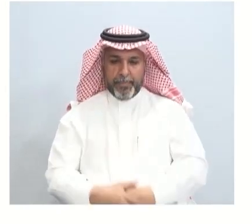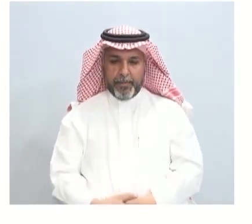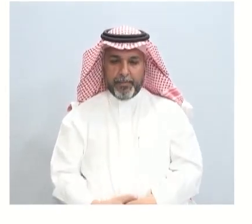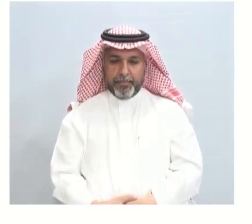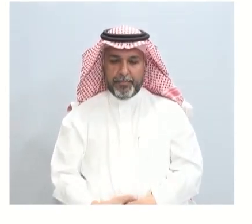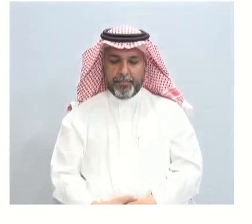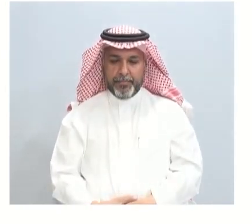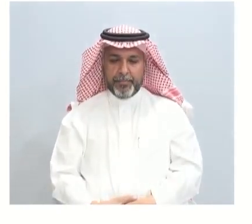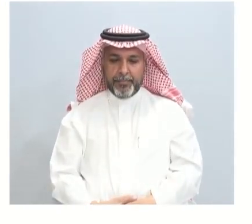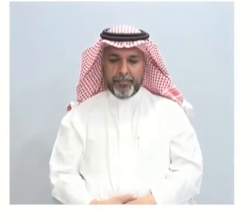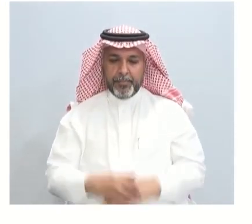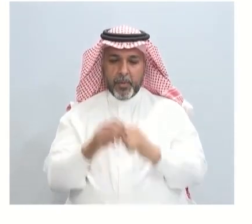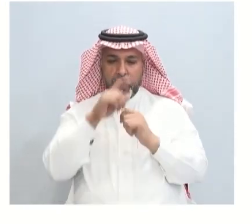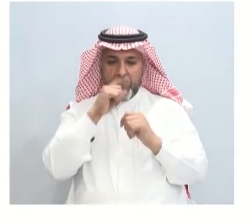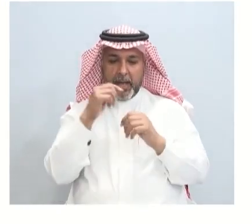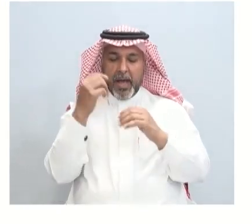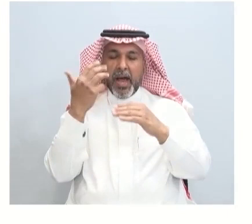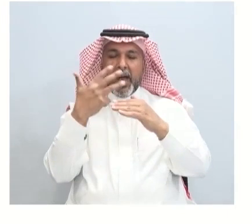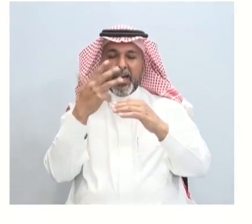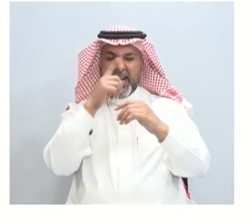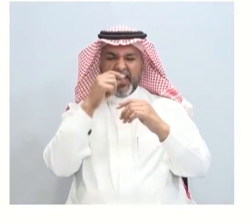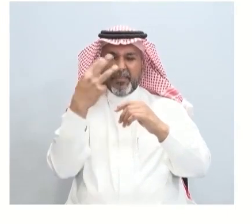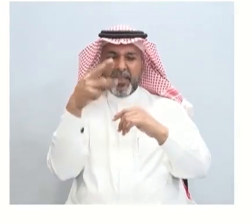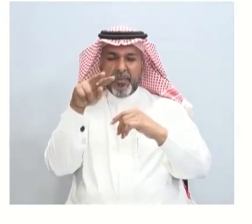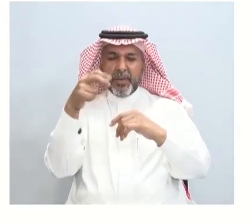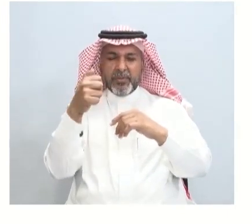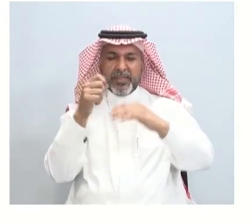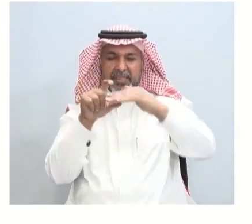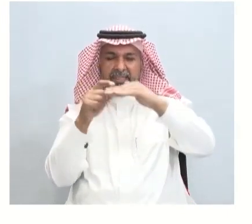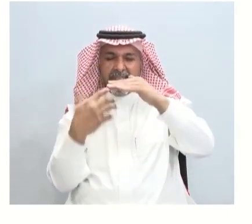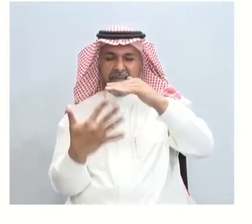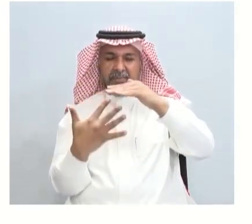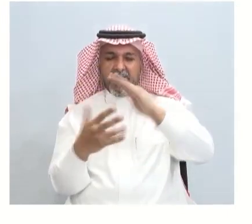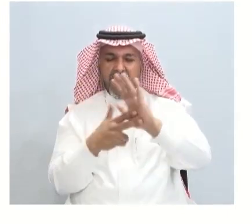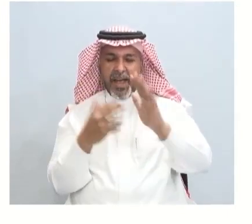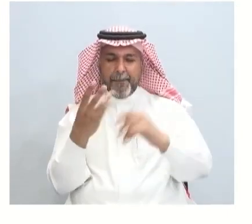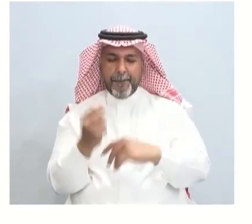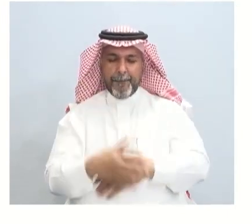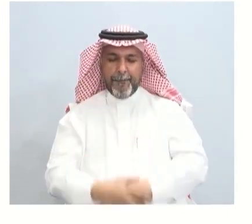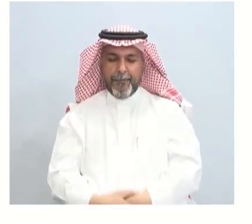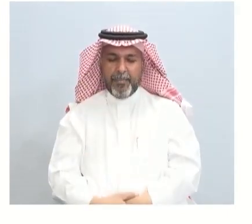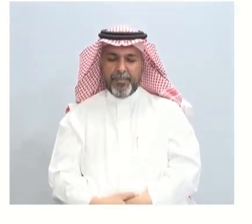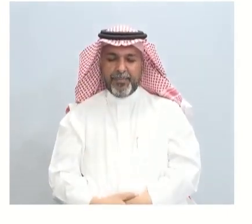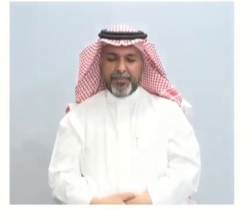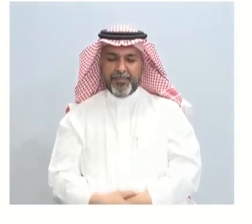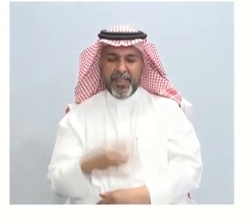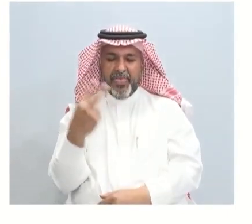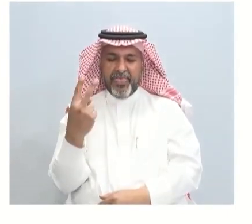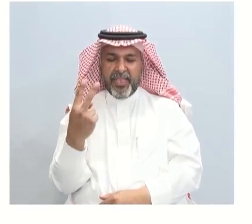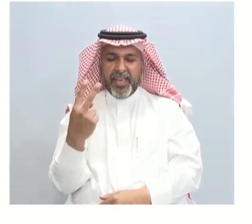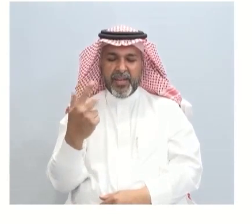لداله الساين تقسيم القيمه المطلقه للخمسه طبعا 360 تقسيم 5 تساوي كم تتساوي